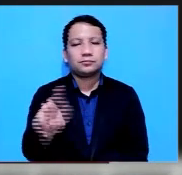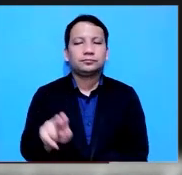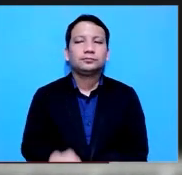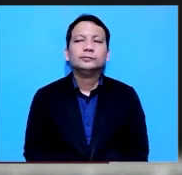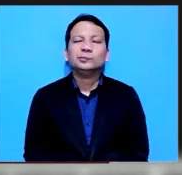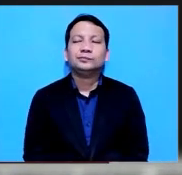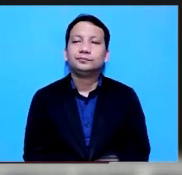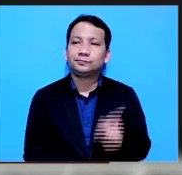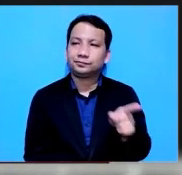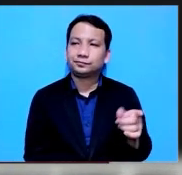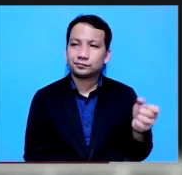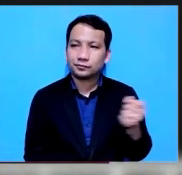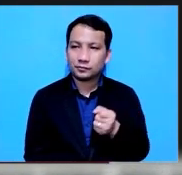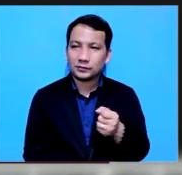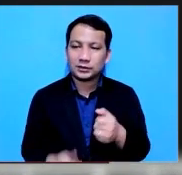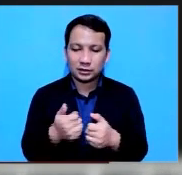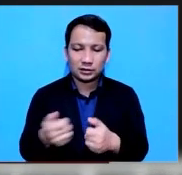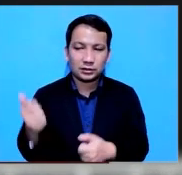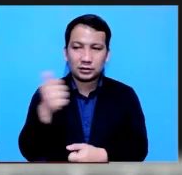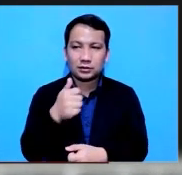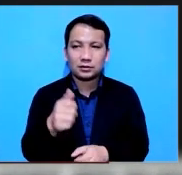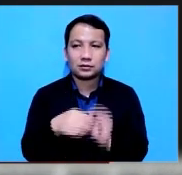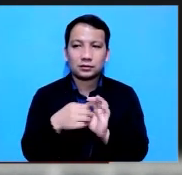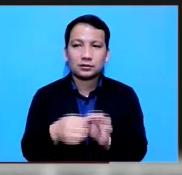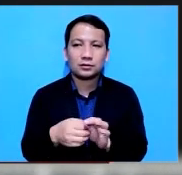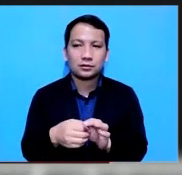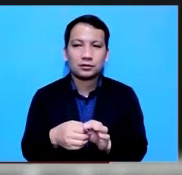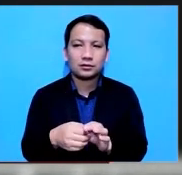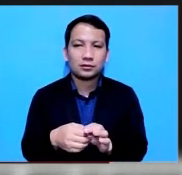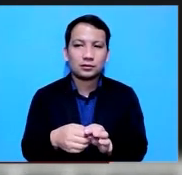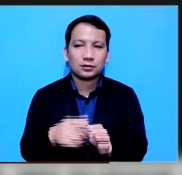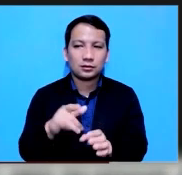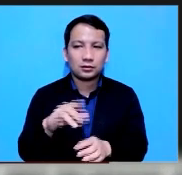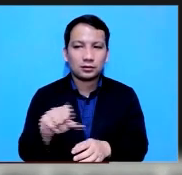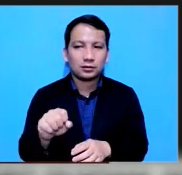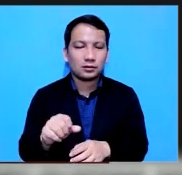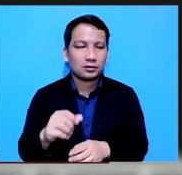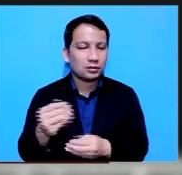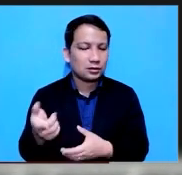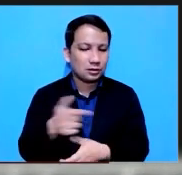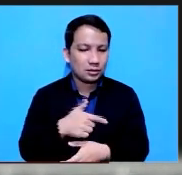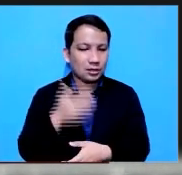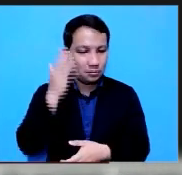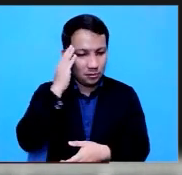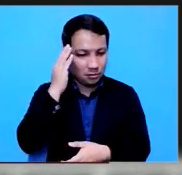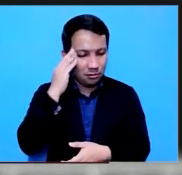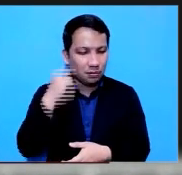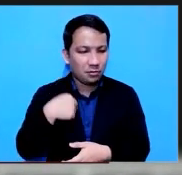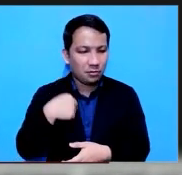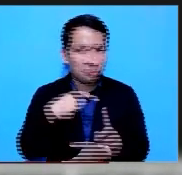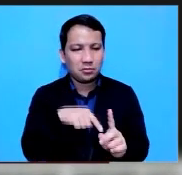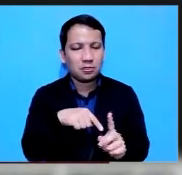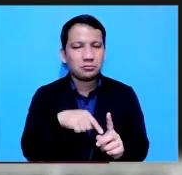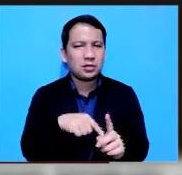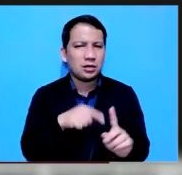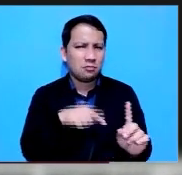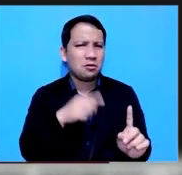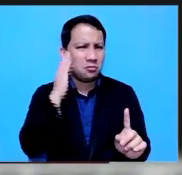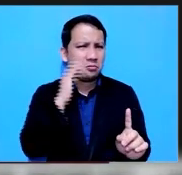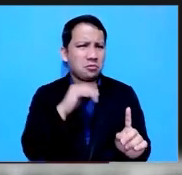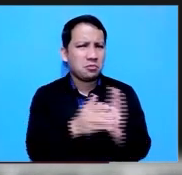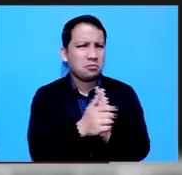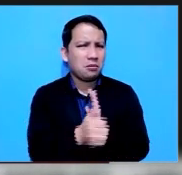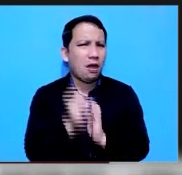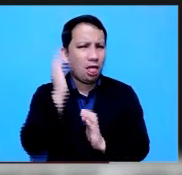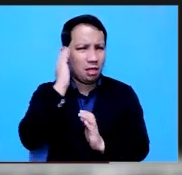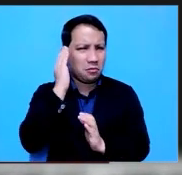bagong PNP chief, si Benji Acorda, somebody who is well known to me. At kaya alam ko na ang kanyang kakayahan, alam